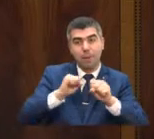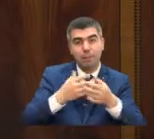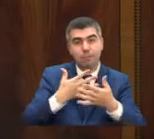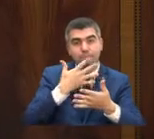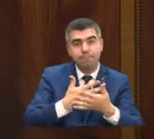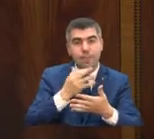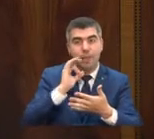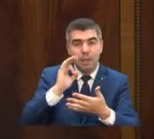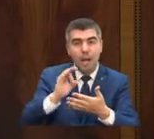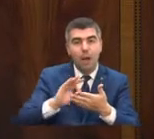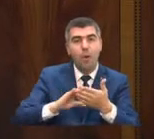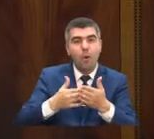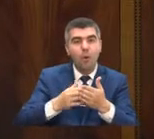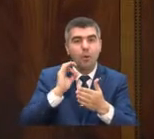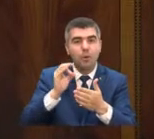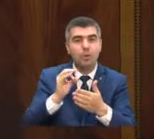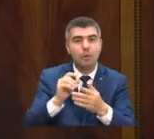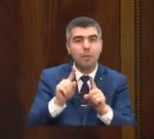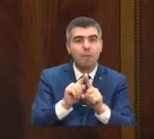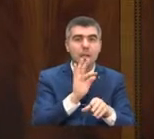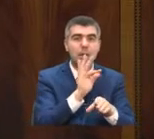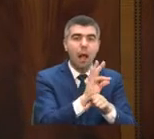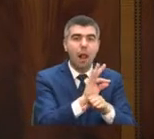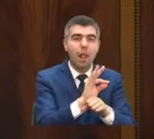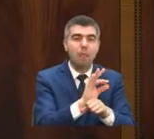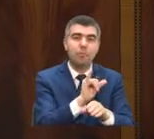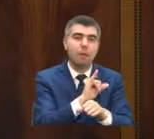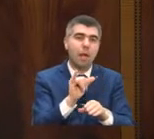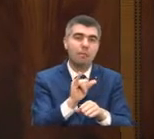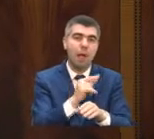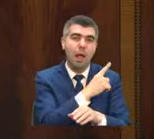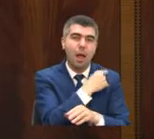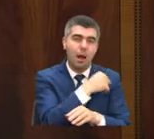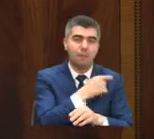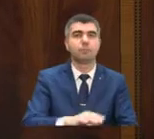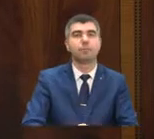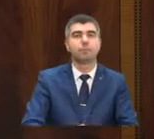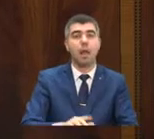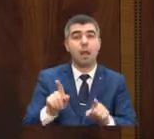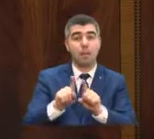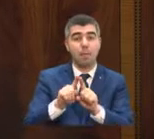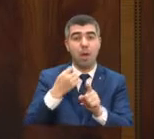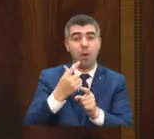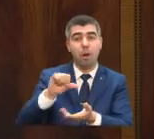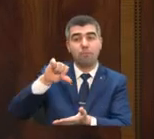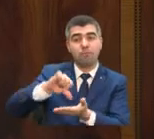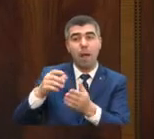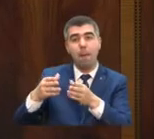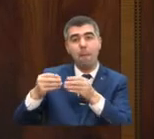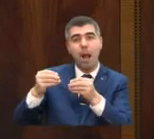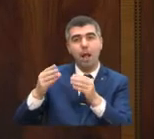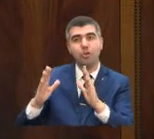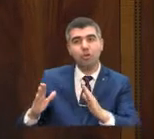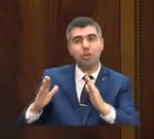البشرية واللوجستية الكبيرة. ما جرى في منطقة الحوز لا يمكن أن نعزيه بأي حال من الأحوال إلى